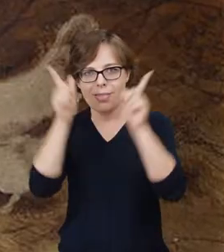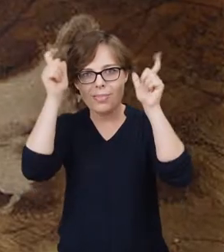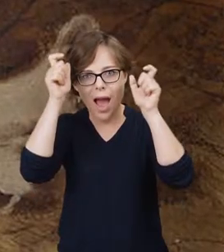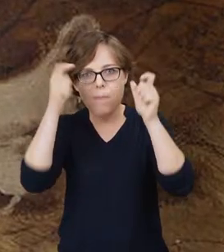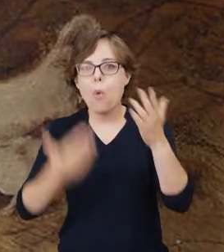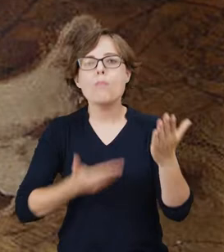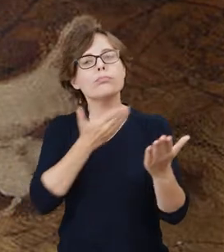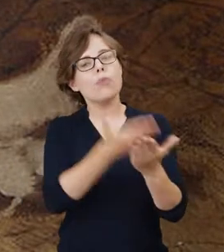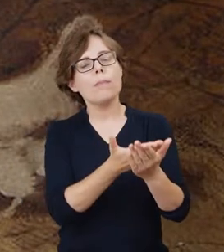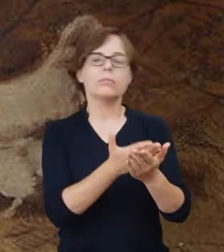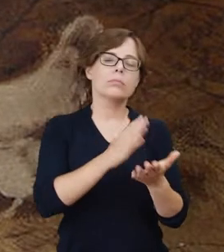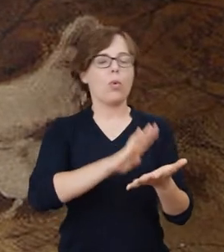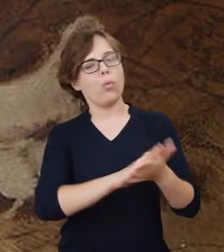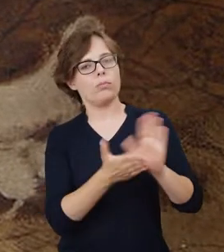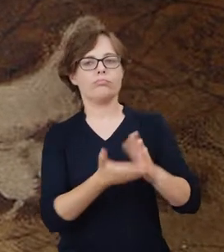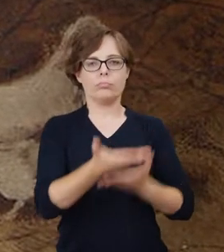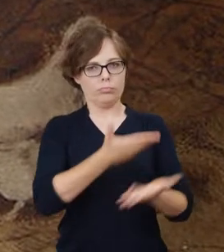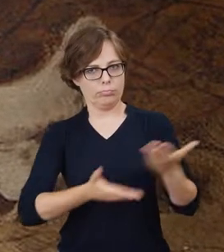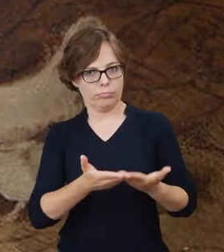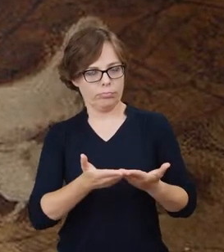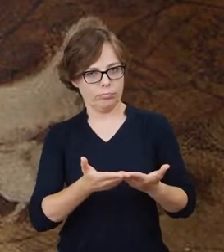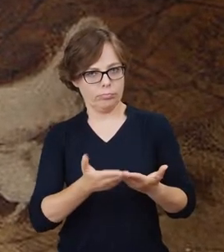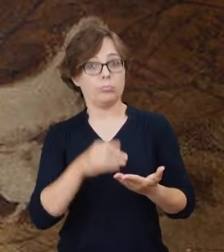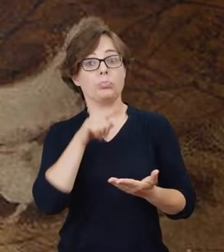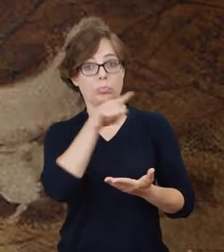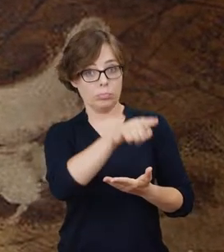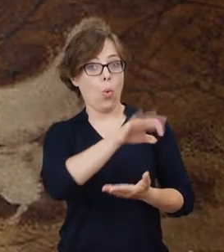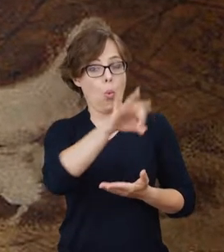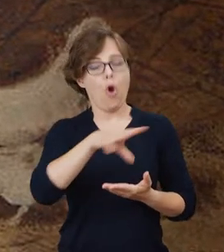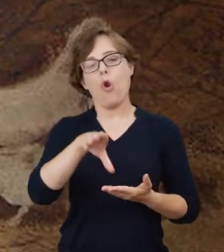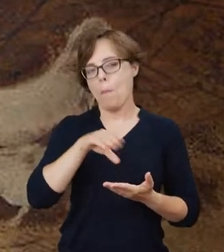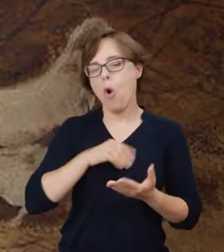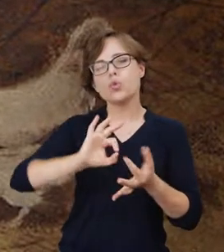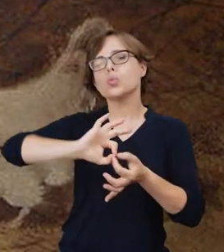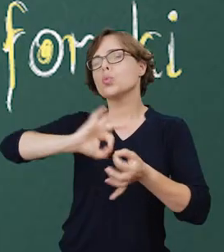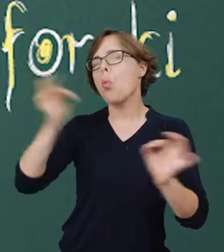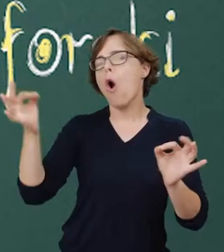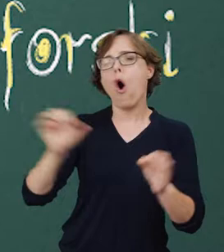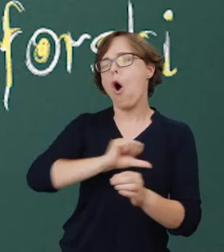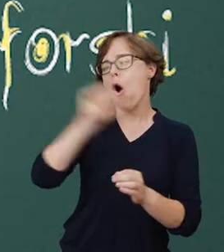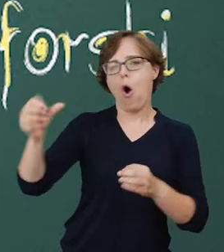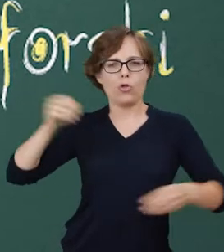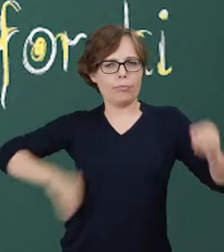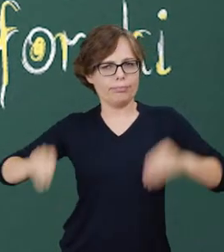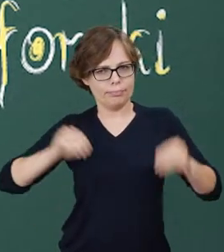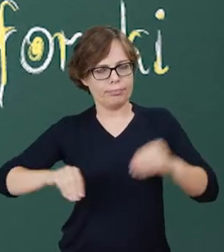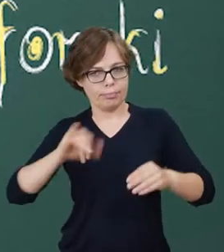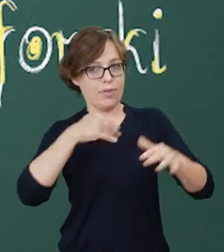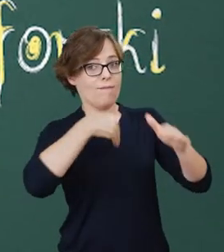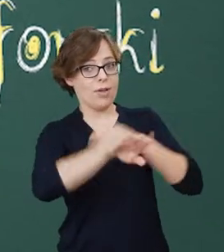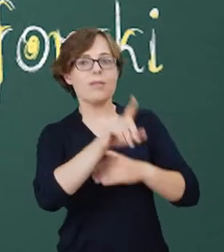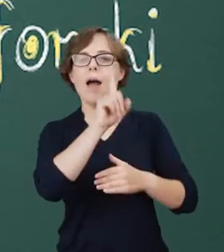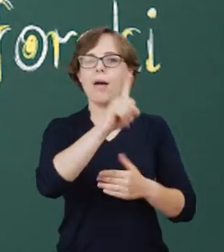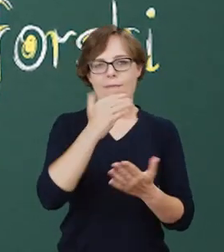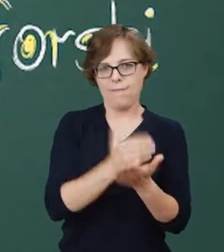krzysztoforskich piwnic, a kogut, który przemienił się w diabła, zaproponował jej pewien układ. Pozwolił jej zabrać